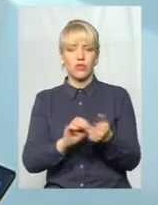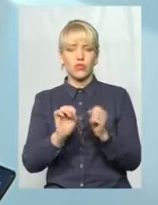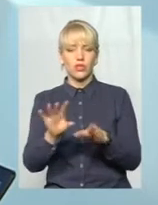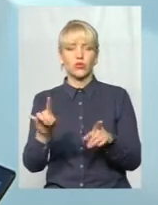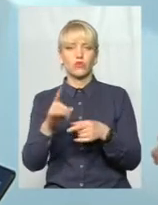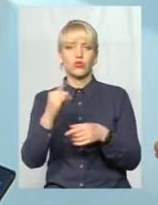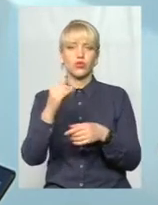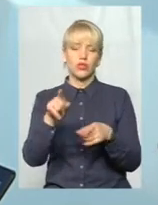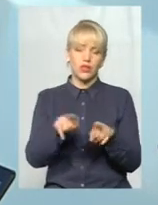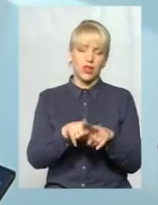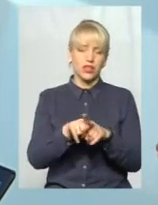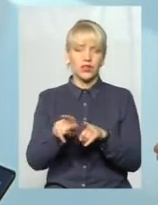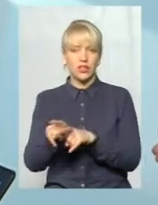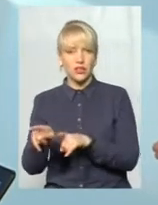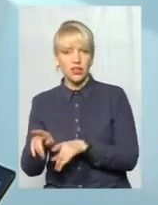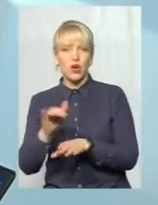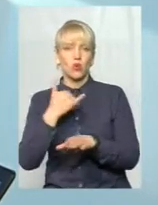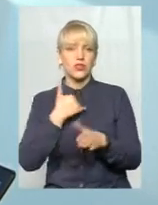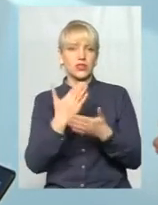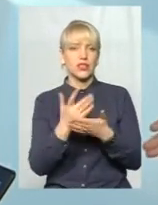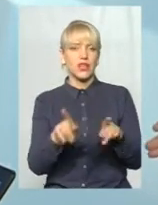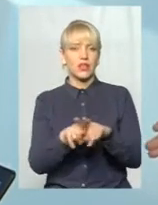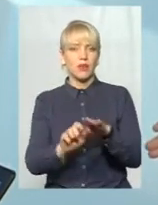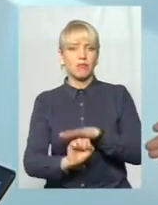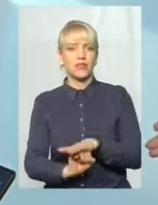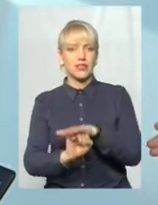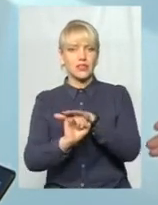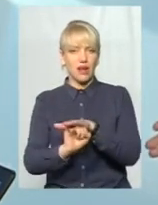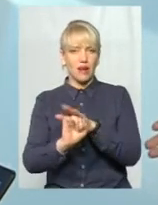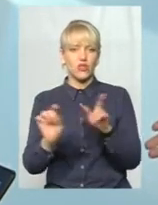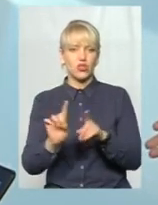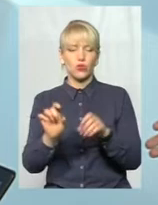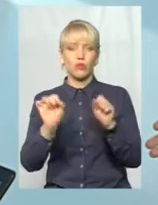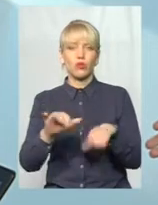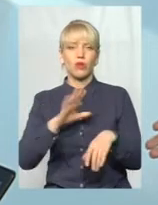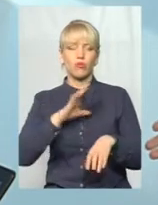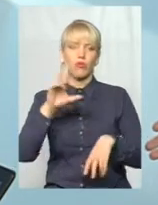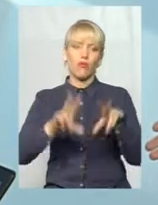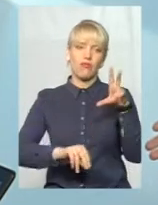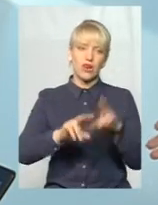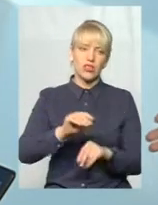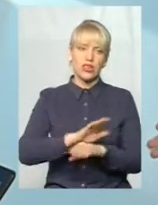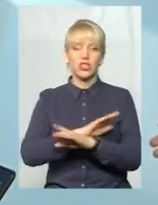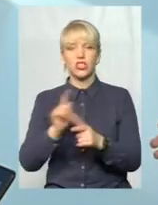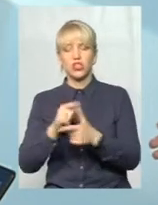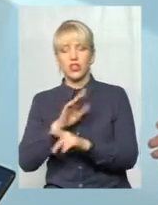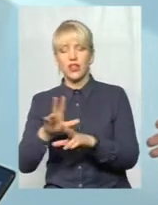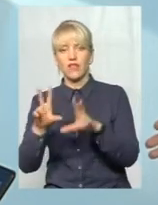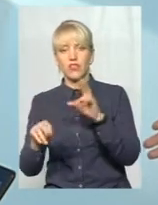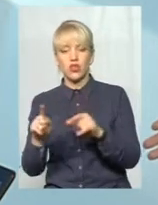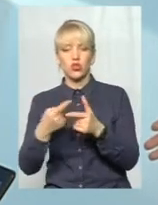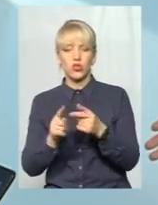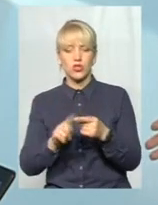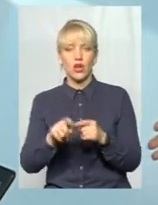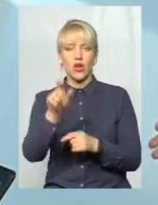нас є такі-то підстави, фактично, для того, щоб можна було вважати чи не вважати, що це особа ваша,